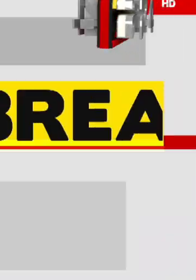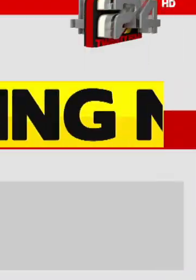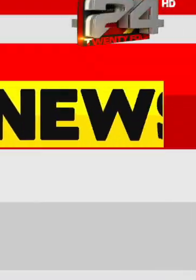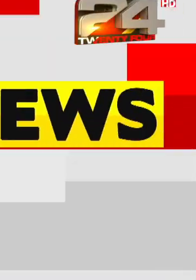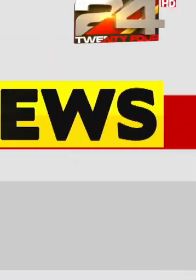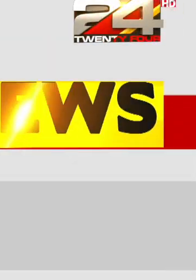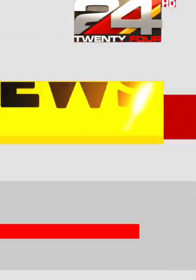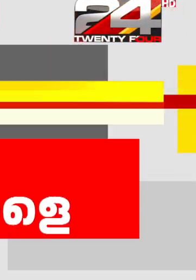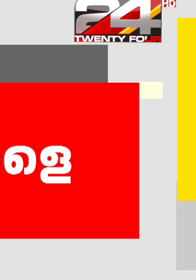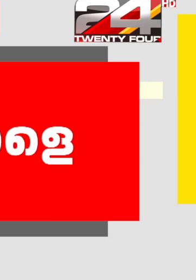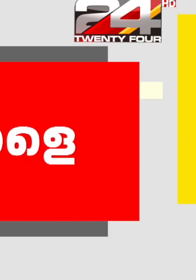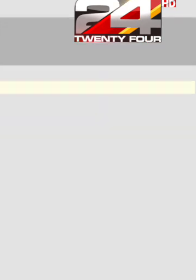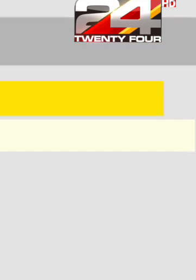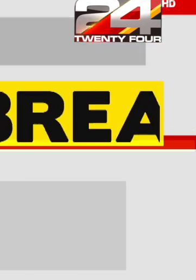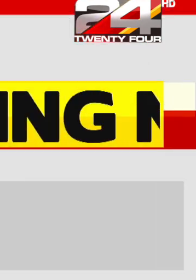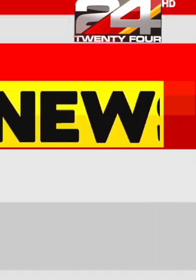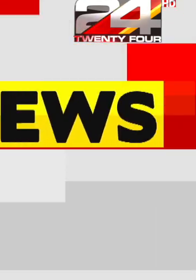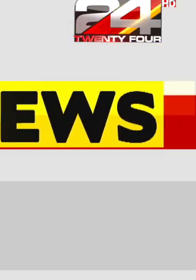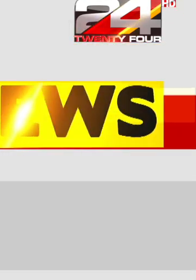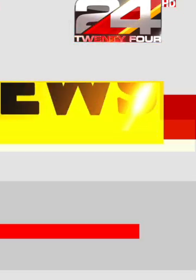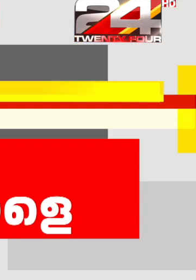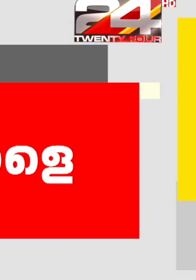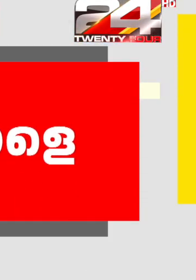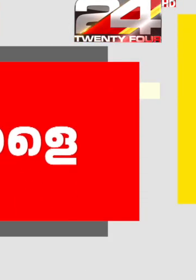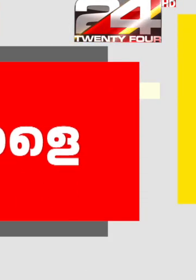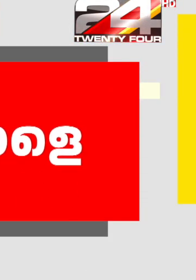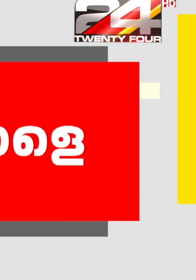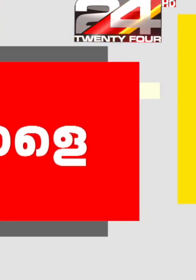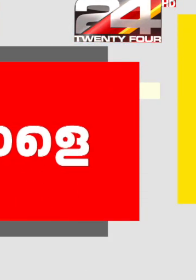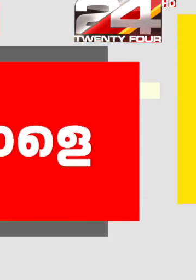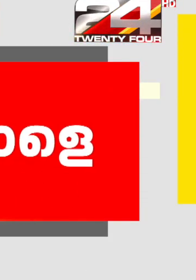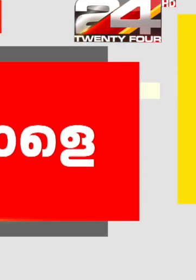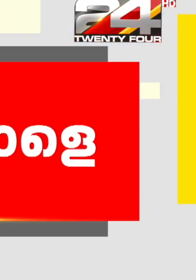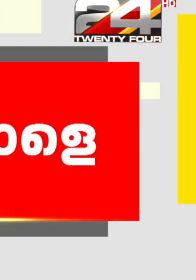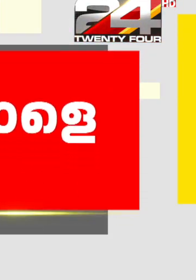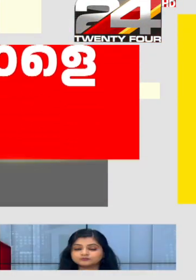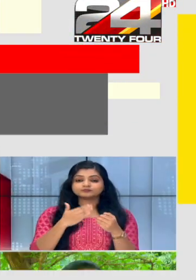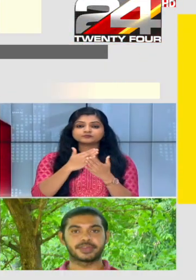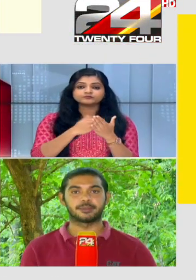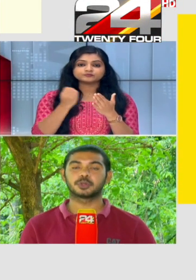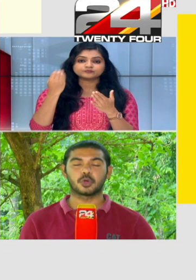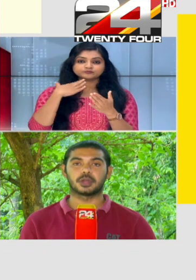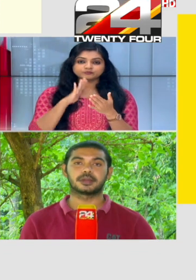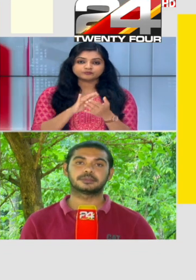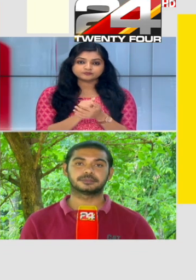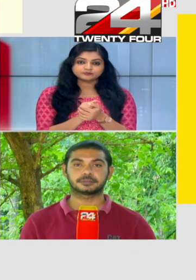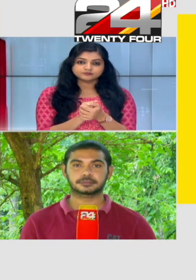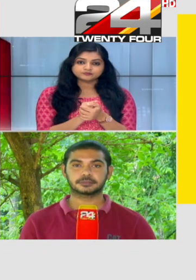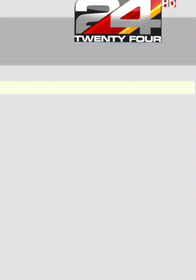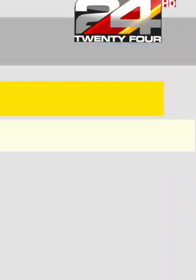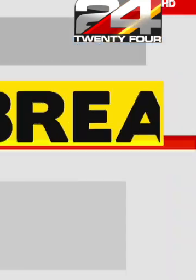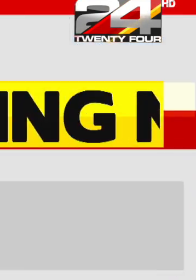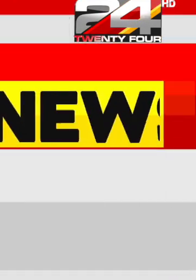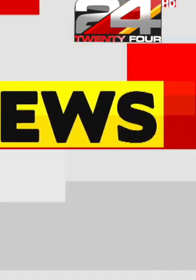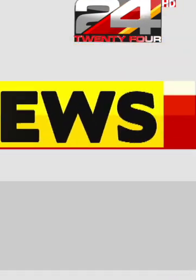നിർണായകമാണ്. ലീഗിലെ സമുന്നതരായ നേതാക്കൾ എല്ലാവരും തന്നെ ഈ യോഗത്തിൽ പങ്കെടുക്കുമെന്നാണ് നിലവിൽ നമുക്ക് ലഭ്യമായിട്ടുള്ള വിവരം. ഗോകുൽ. ശരി